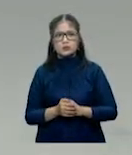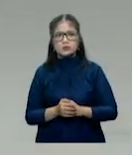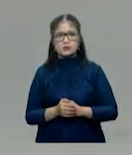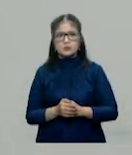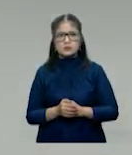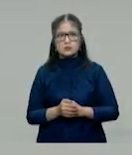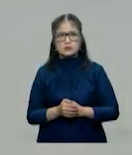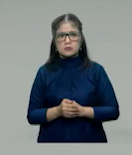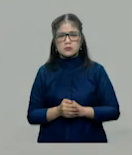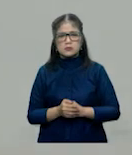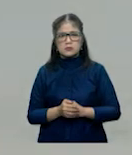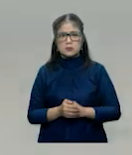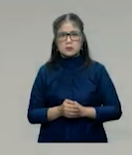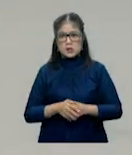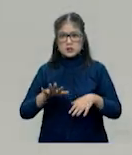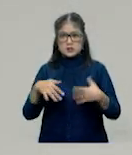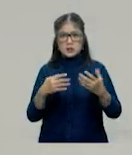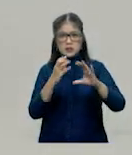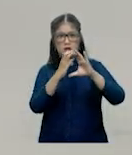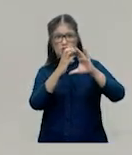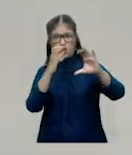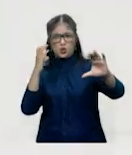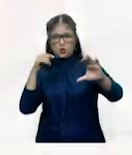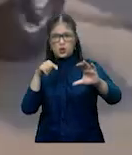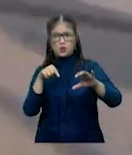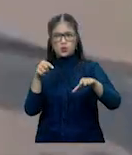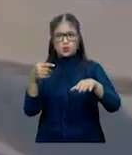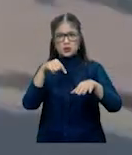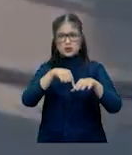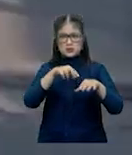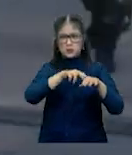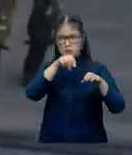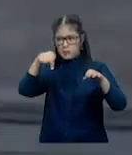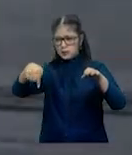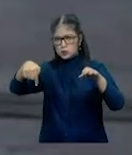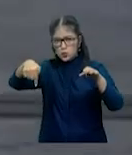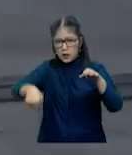Truk terbakar saat melakukan bongkar muatan BBM jenis Pertalite.